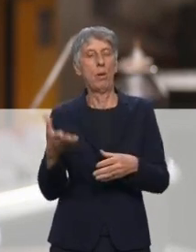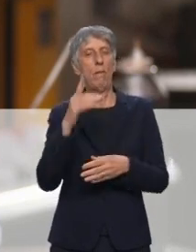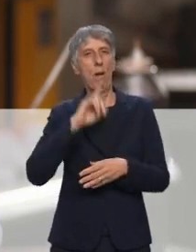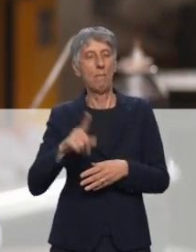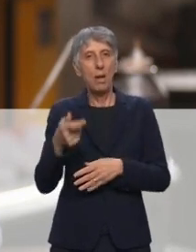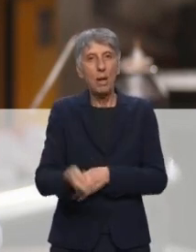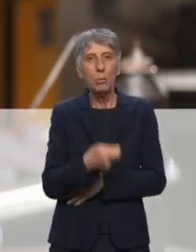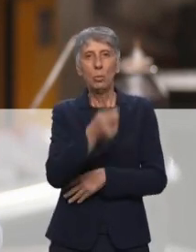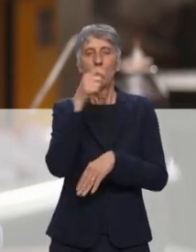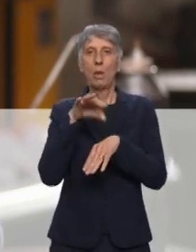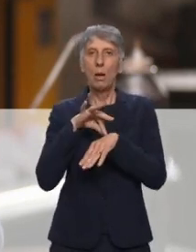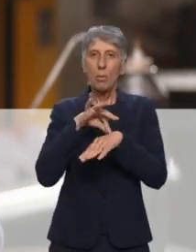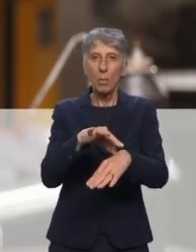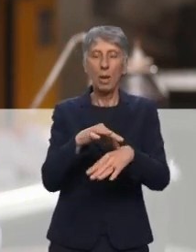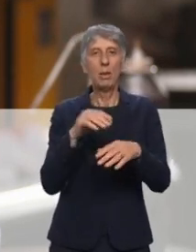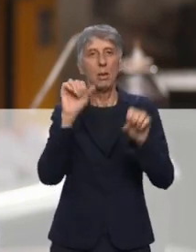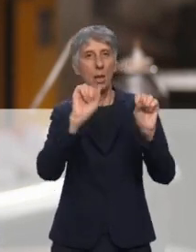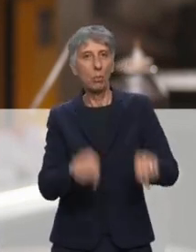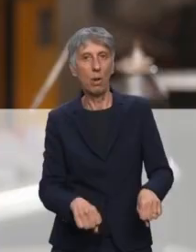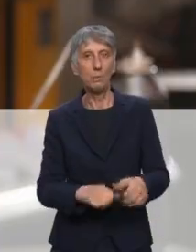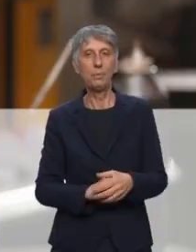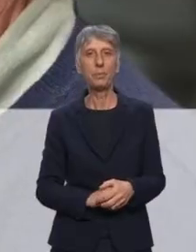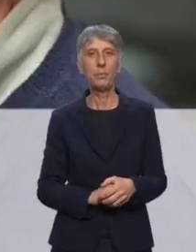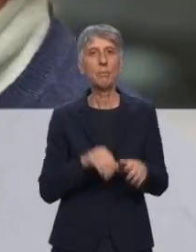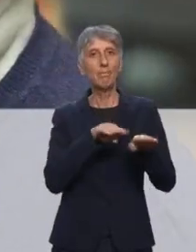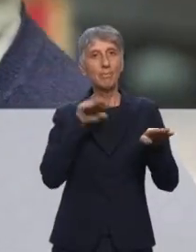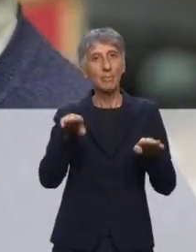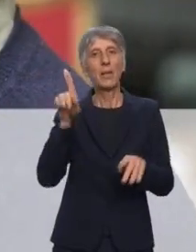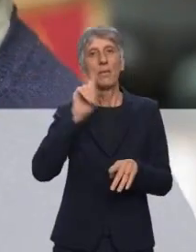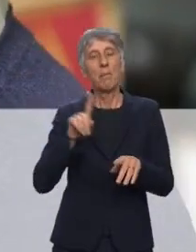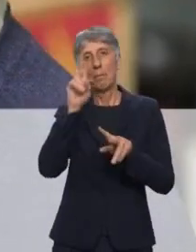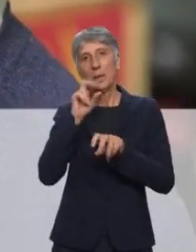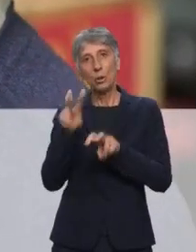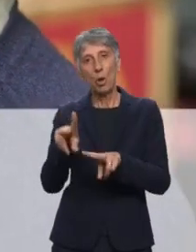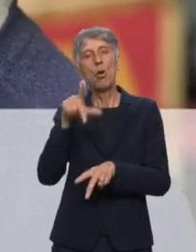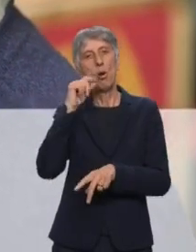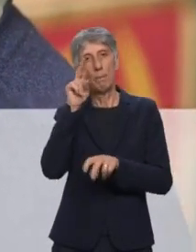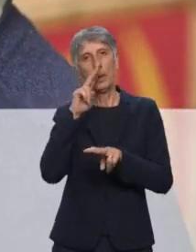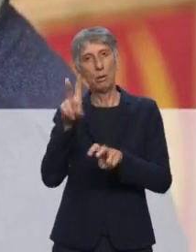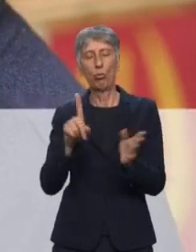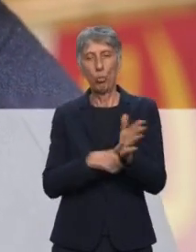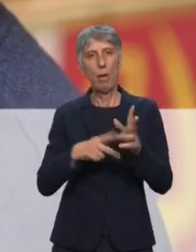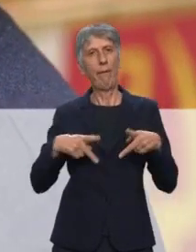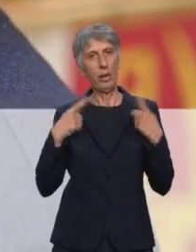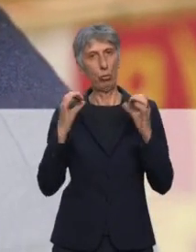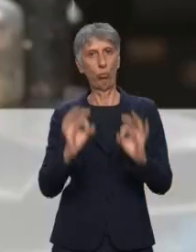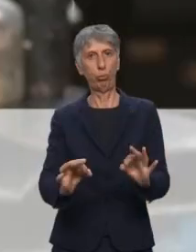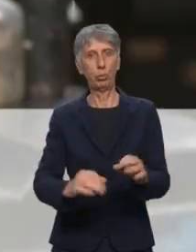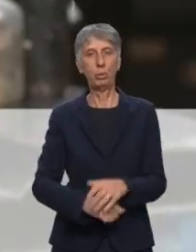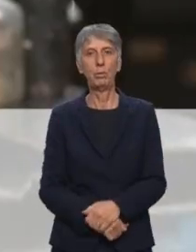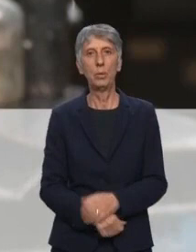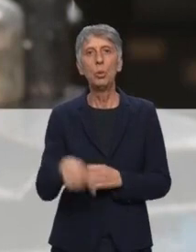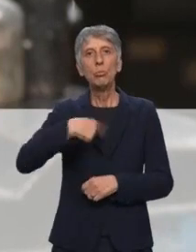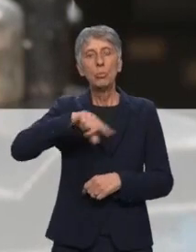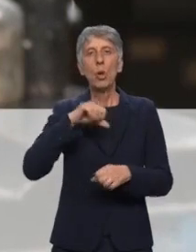femmes, qui éduquent, accompagnent, nettoient. Et celui des paysannes et paysans, qui doivent pouvoir vivre dignement.